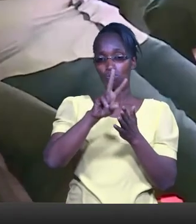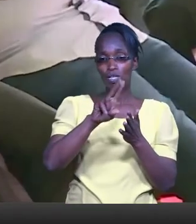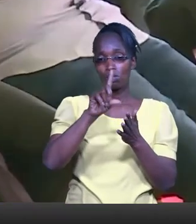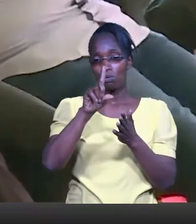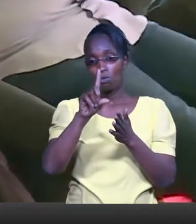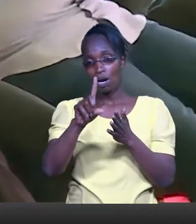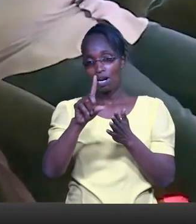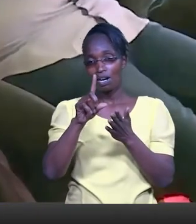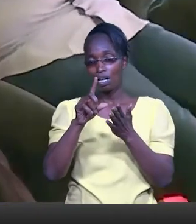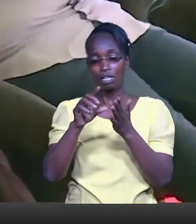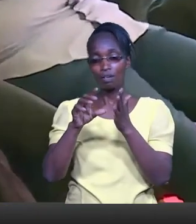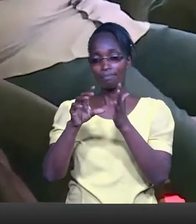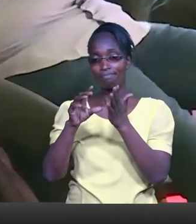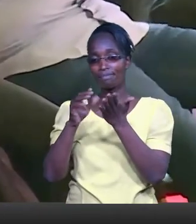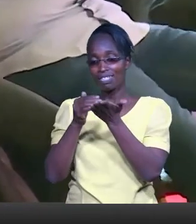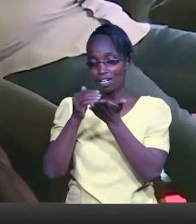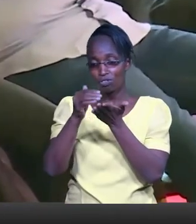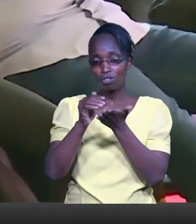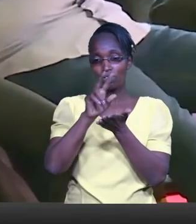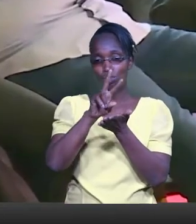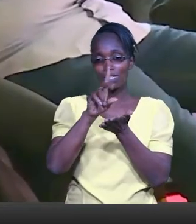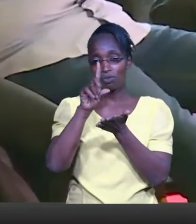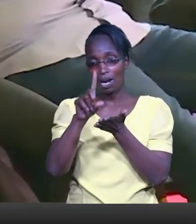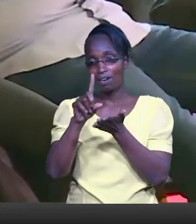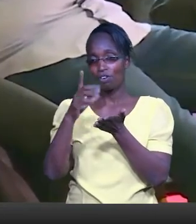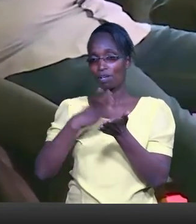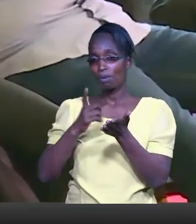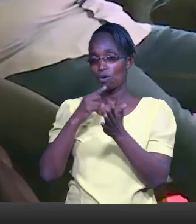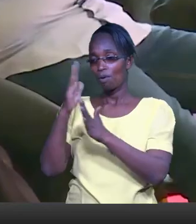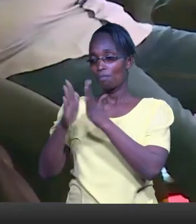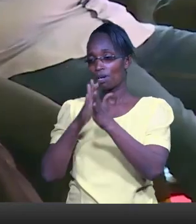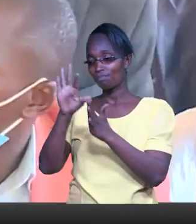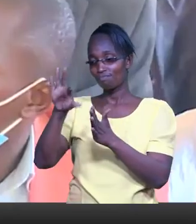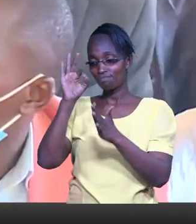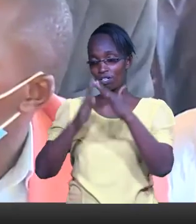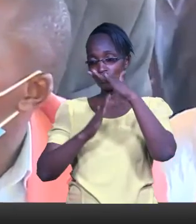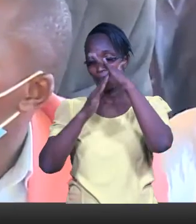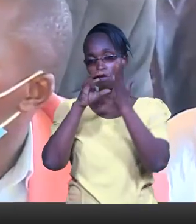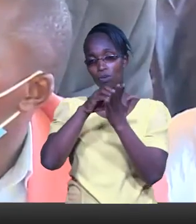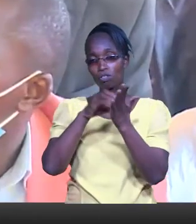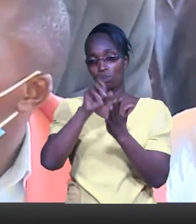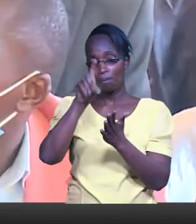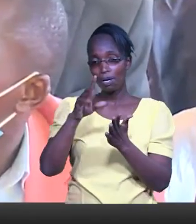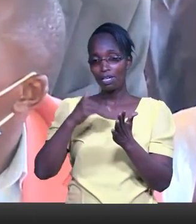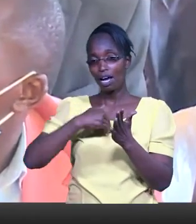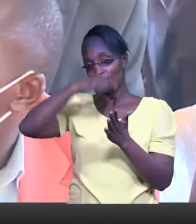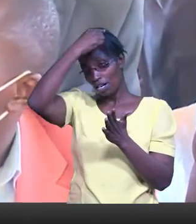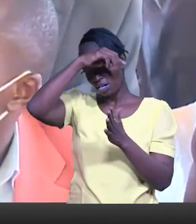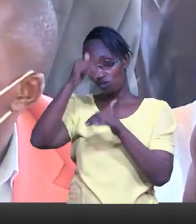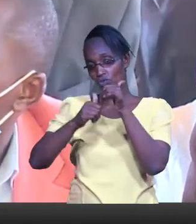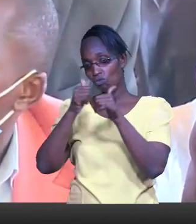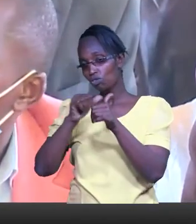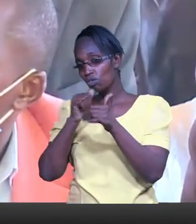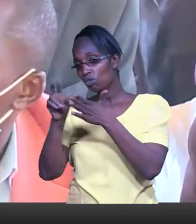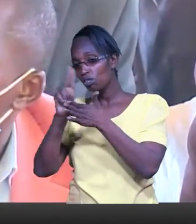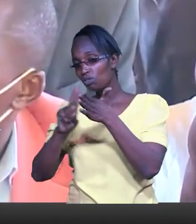ya sheria za uchaguzi inayopendekeza kila anayewania kiti katika ngazi zote sita za uchaguzi ni lazima awe na shahada